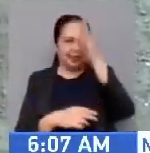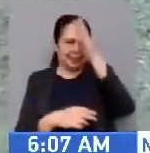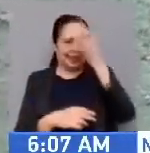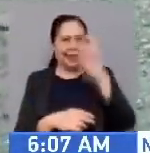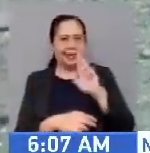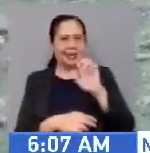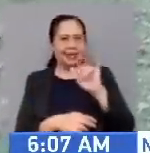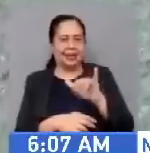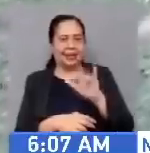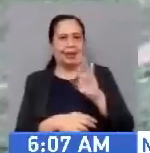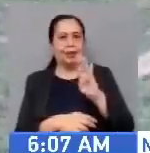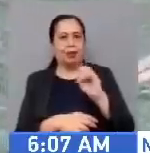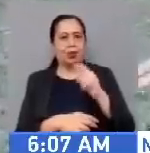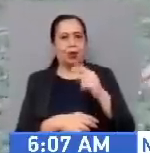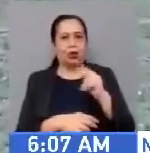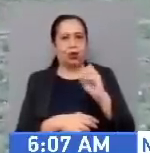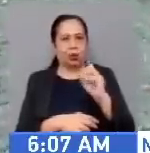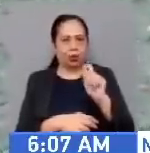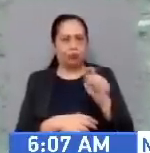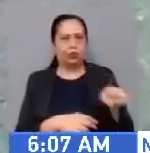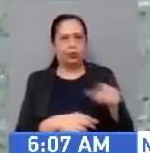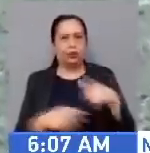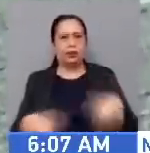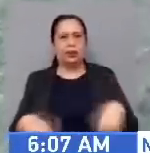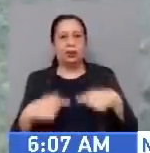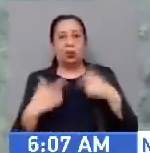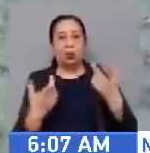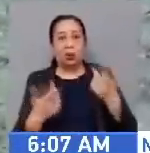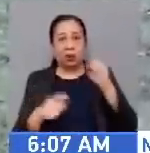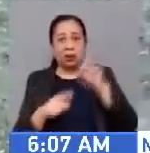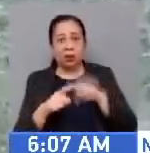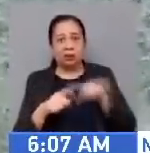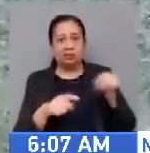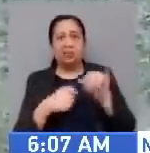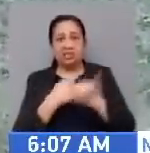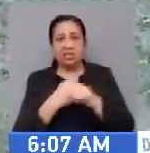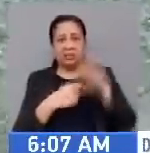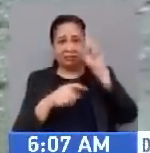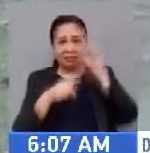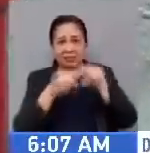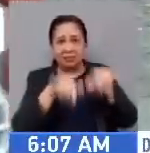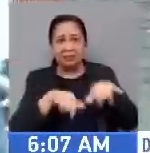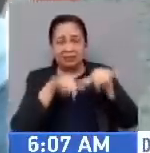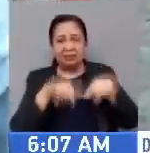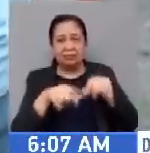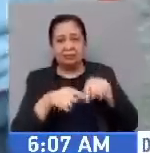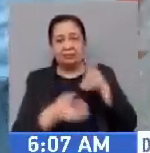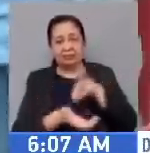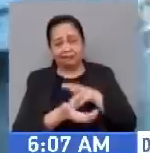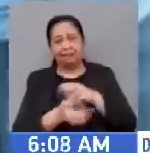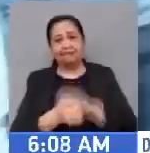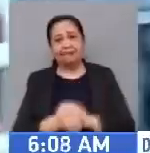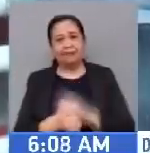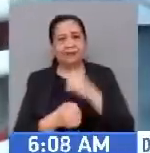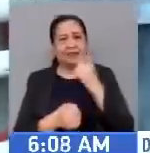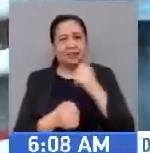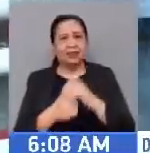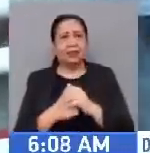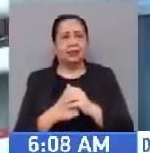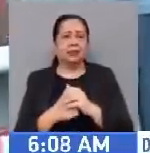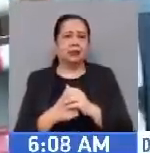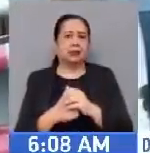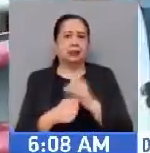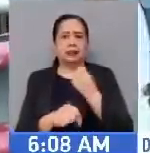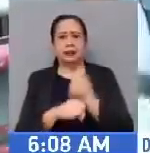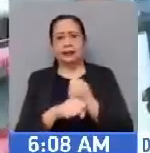Siya po ay naninirahan na lamang po sa isa sa mga jeep dito po sa terminal, no? Dahil nga sa hirap ng buhay.